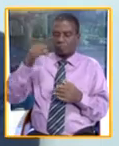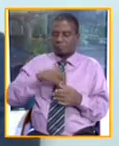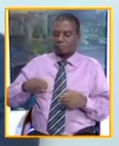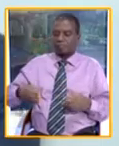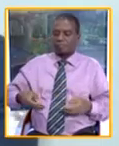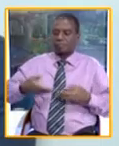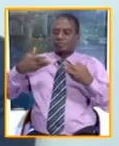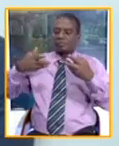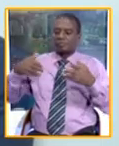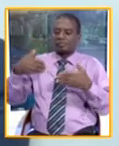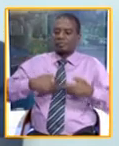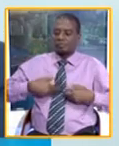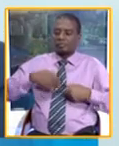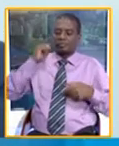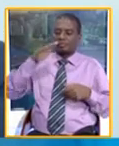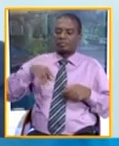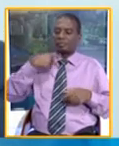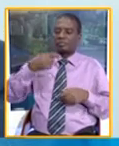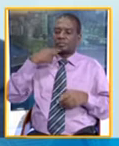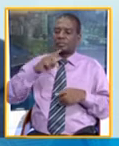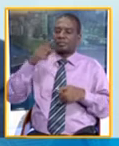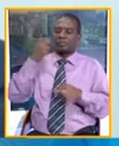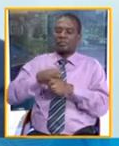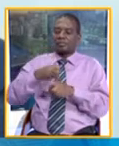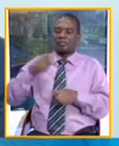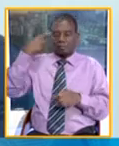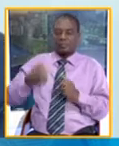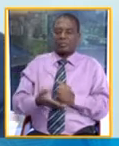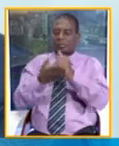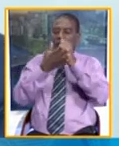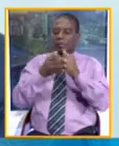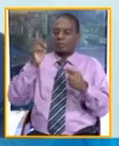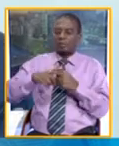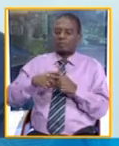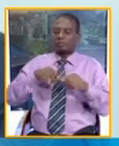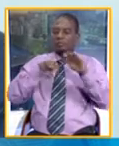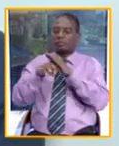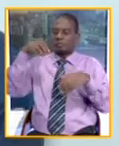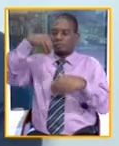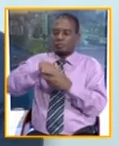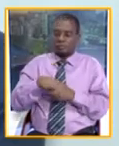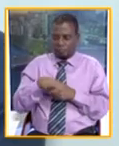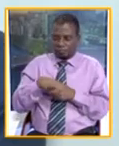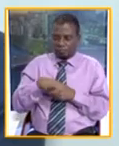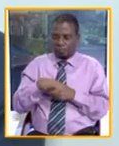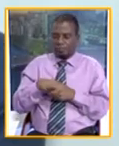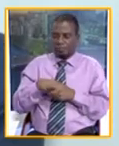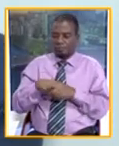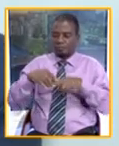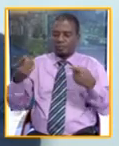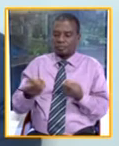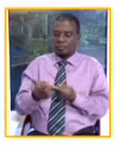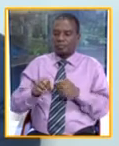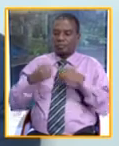valoriser la jeune fille qui est en difficulté, pour l'aider à s'insérer dans le tissu